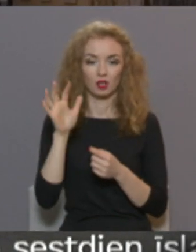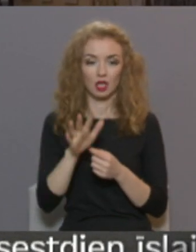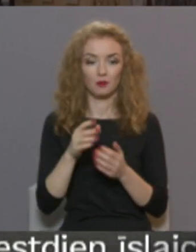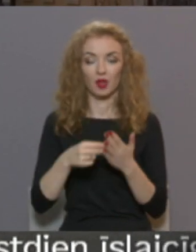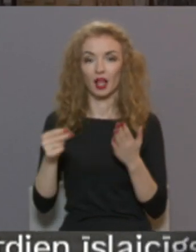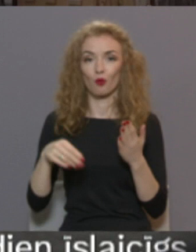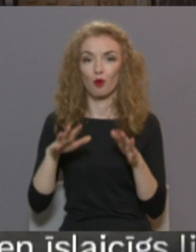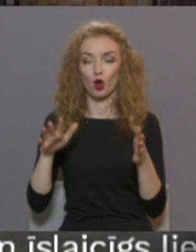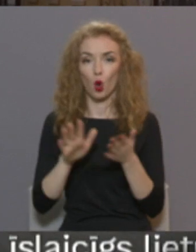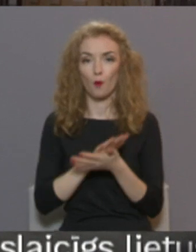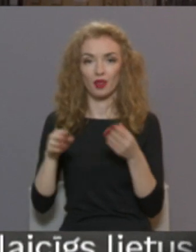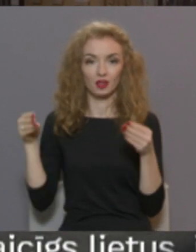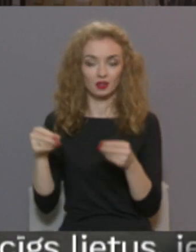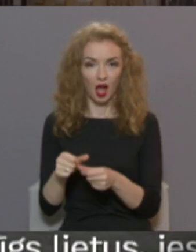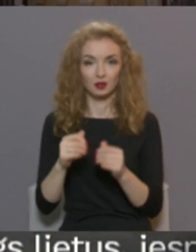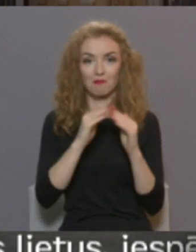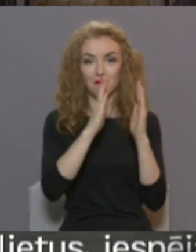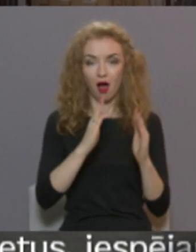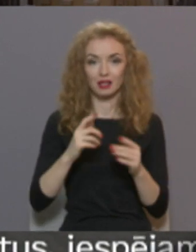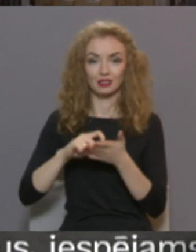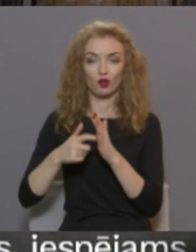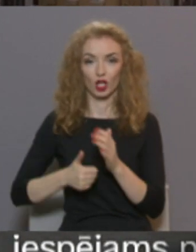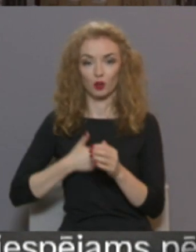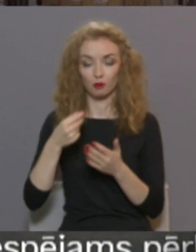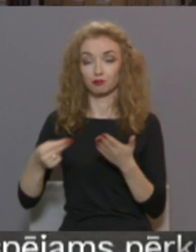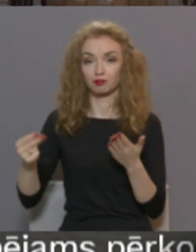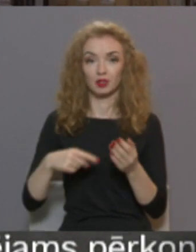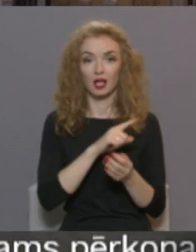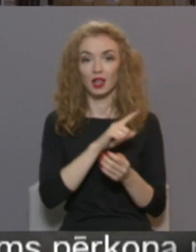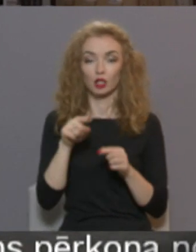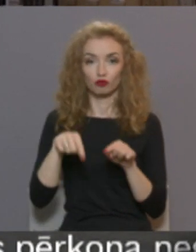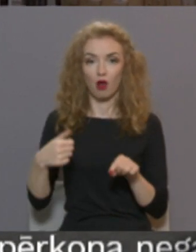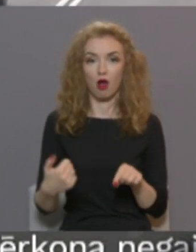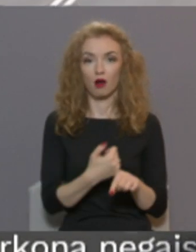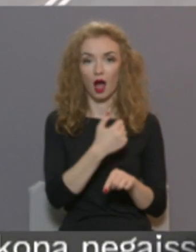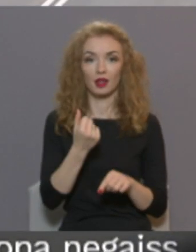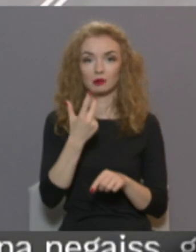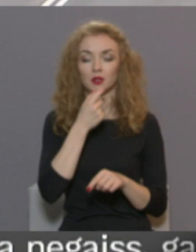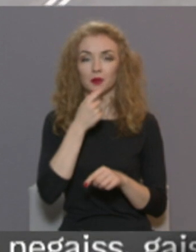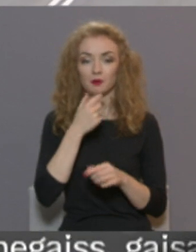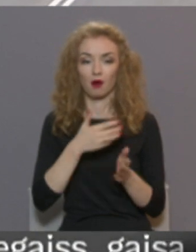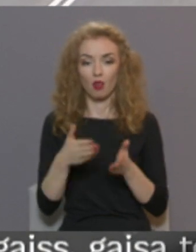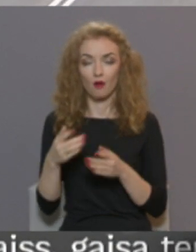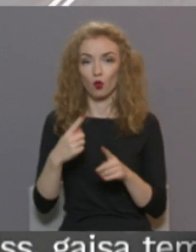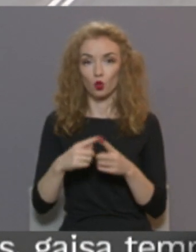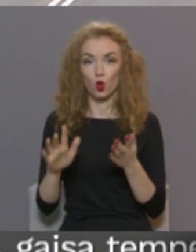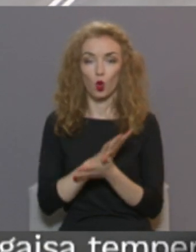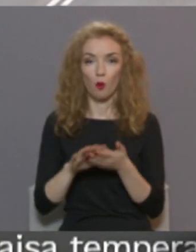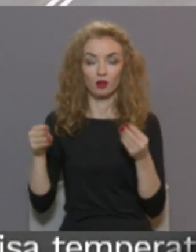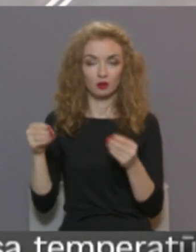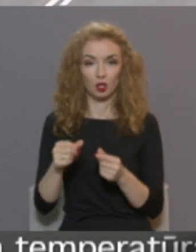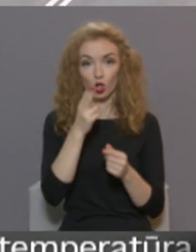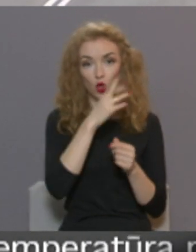par kompensāciju izmaksām ar māju un dzīvokļu īpašniekiem plānot slēgt līdz šī gada 13. septembrim. Kompensācija apmērs svārstās